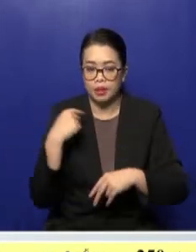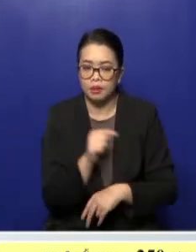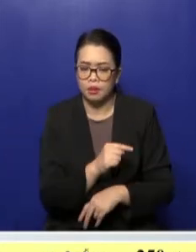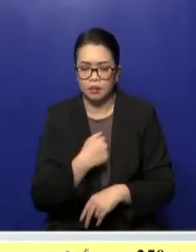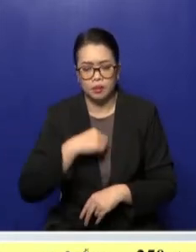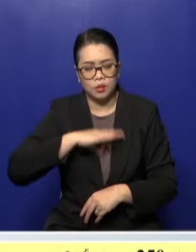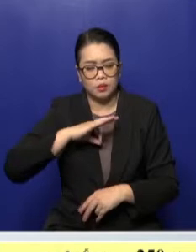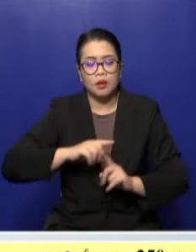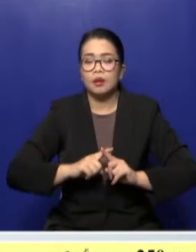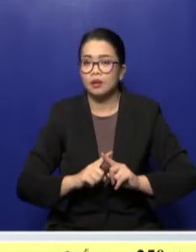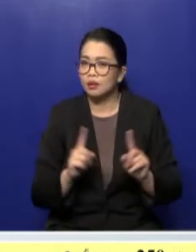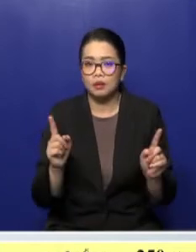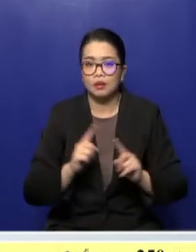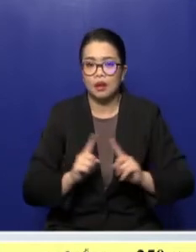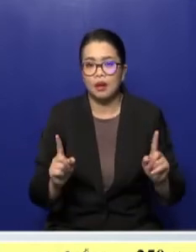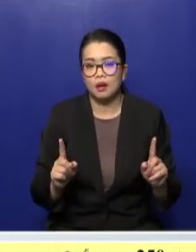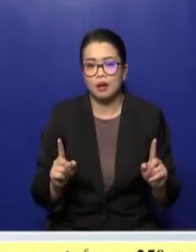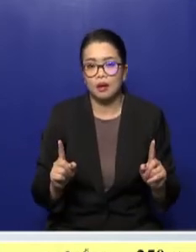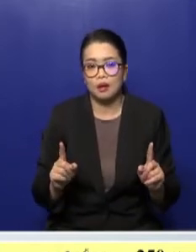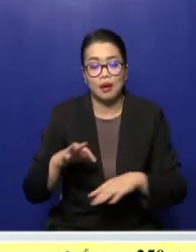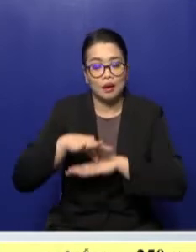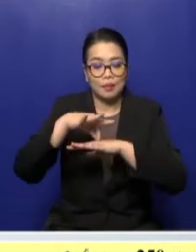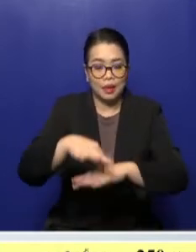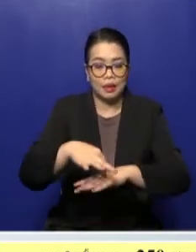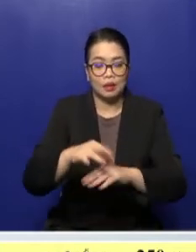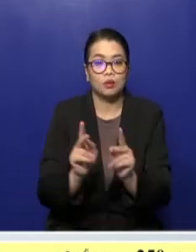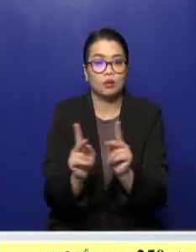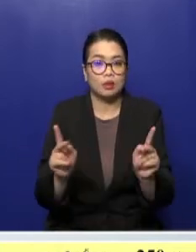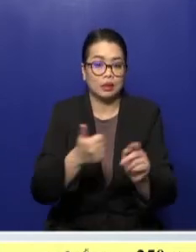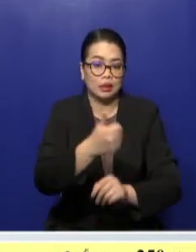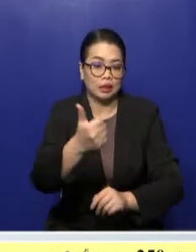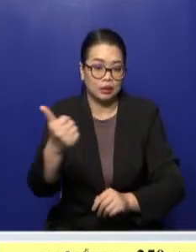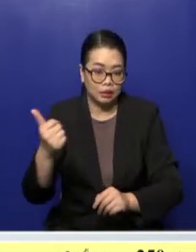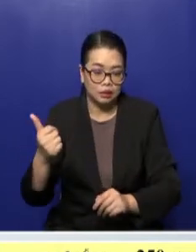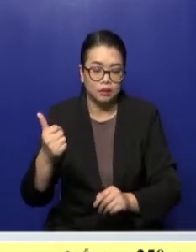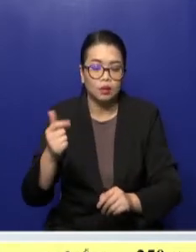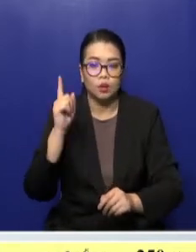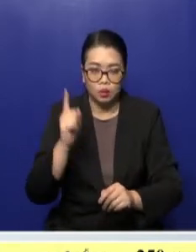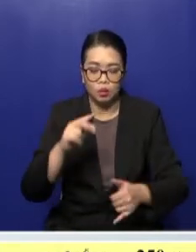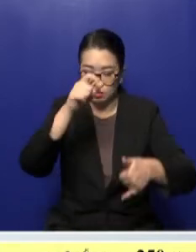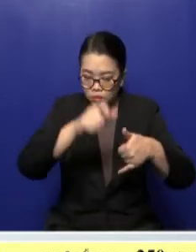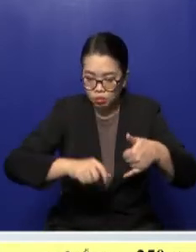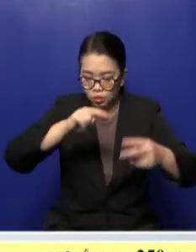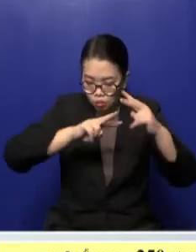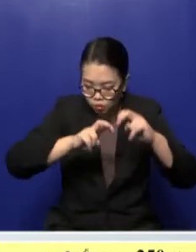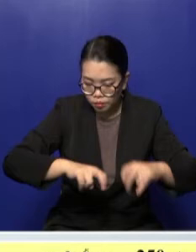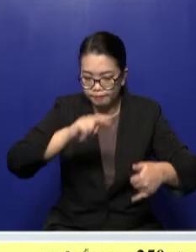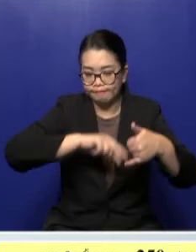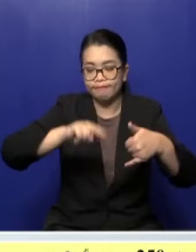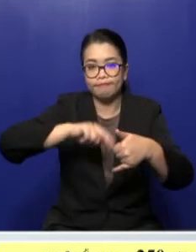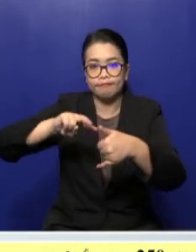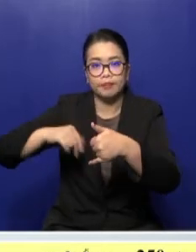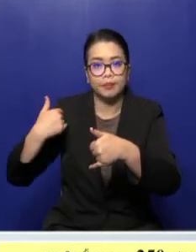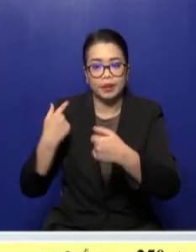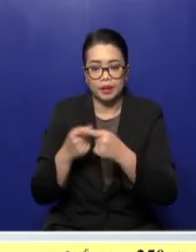แตกต่างจากจากกรรมาธิการตรวจสอบประวัติชุดอื่นๆนะครับที่ผ่านมา